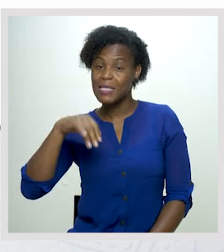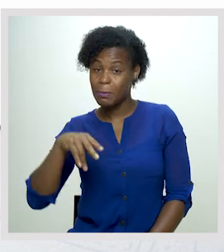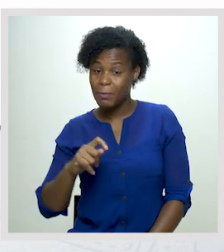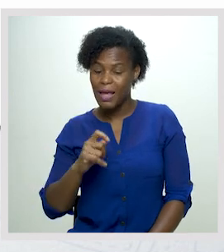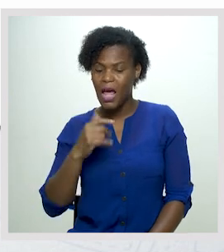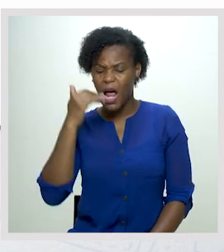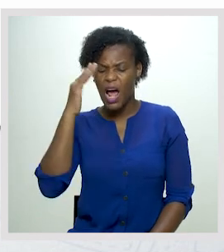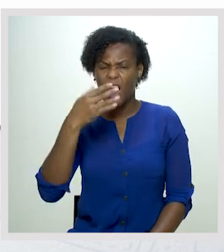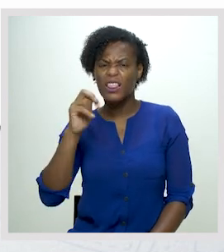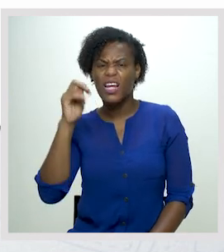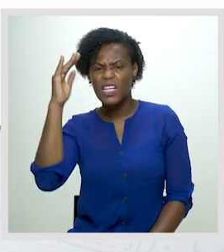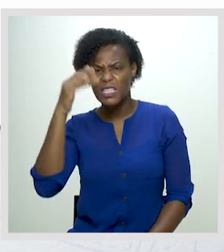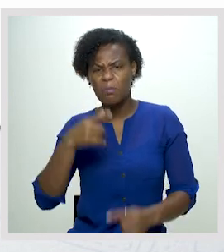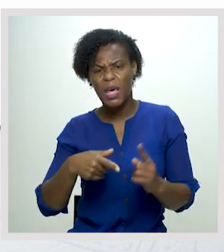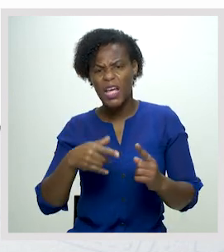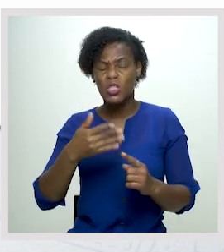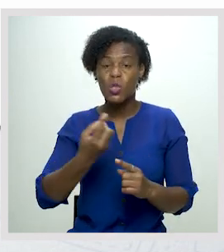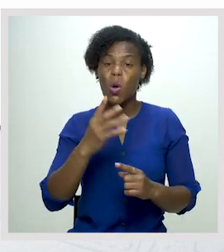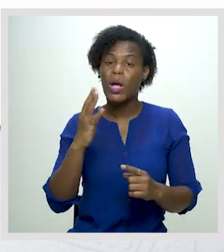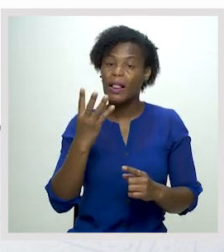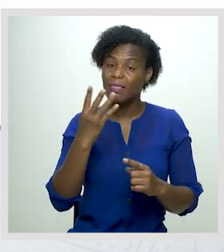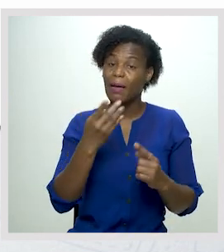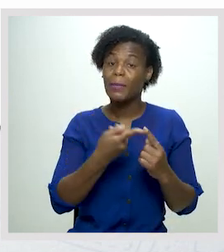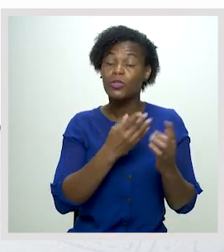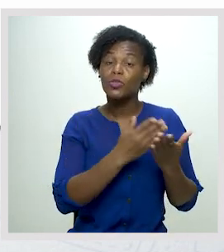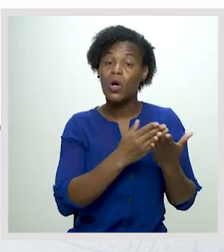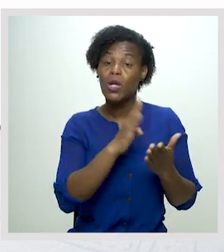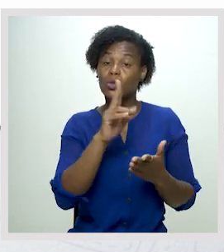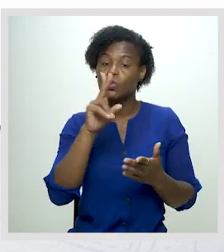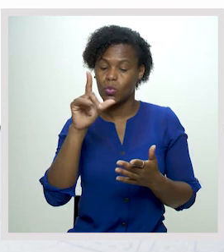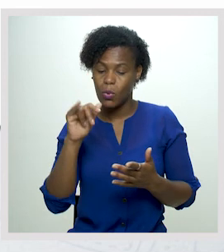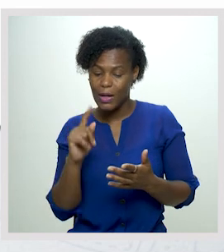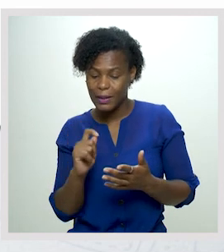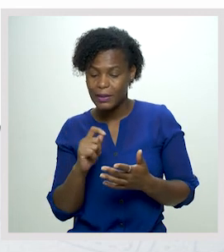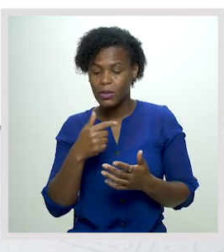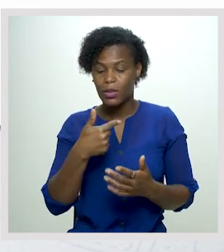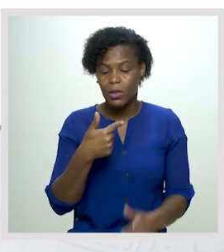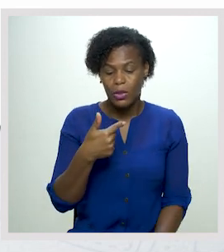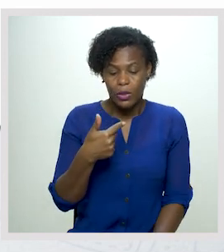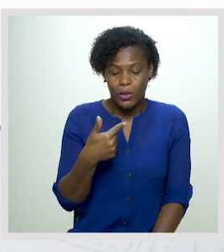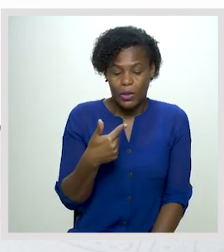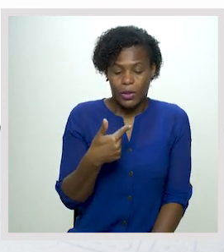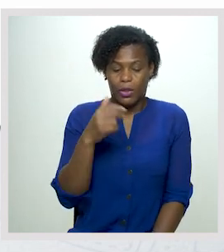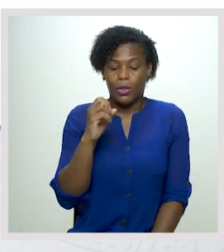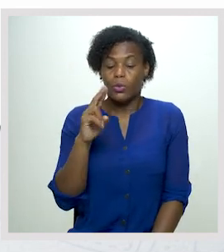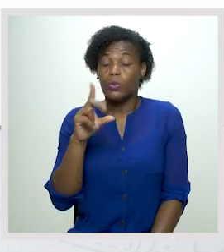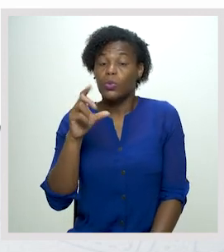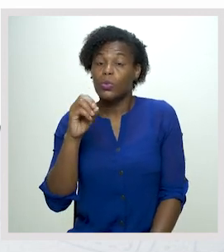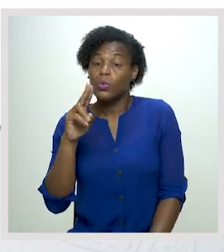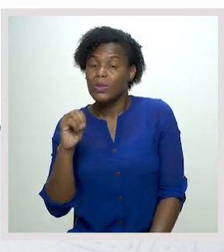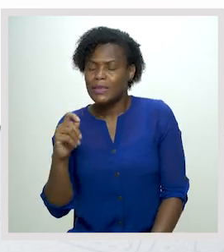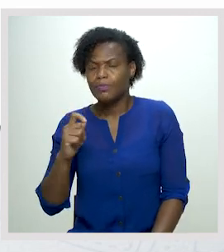ans et demi. Je suis en 4e au collège Jules Verne à Toulouse. J'aime le sport et